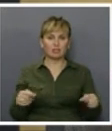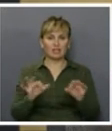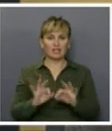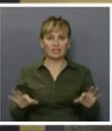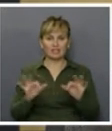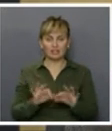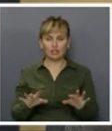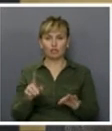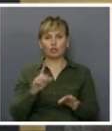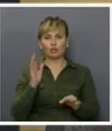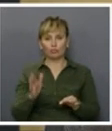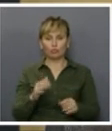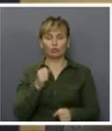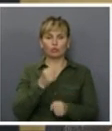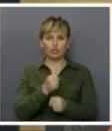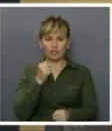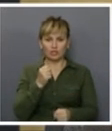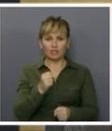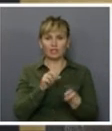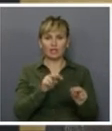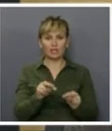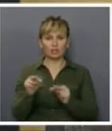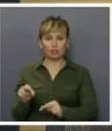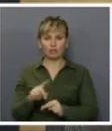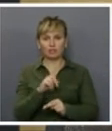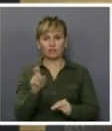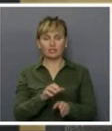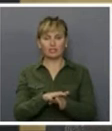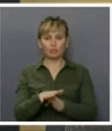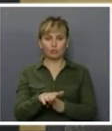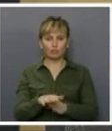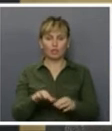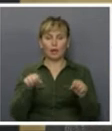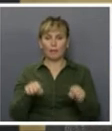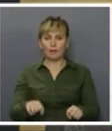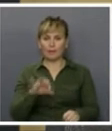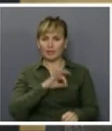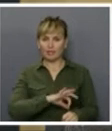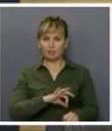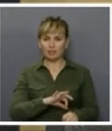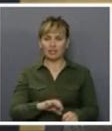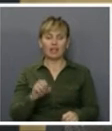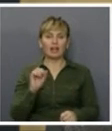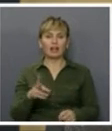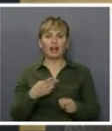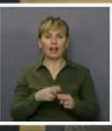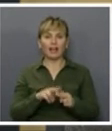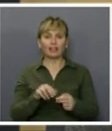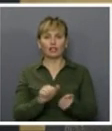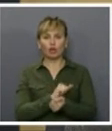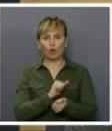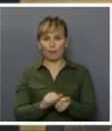что будет ужесточаться контроль за соблюдением прав потребителей. Да? Вот как данный